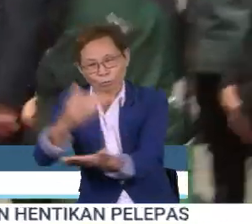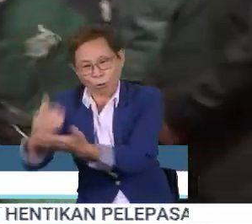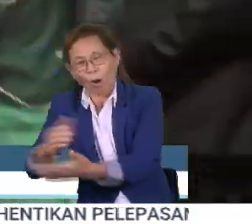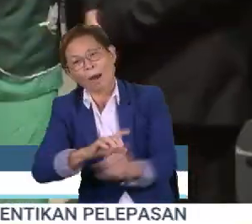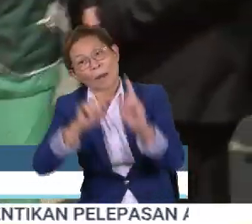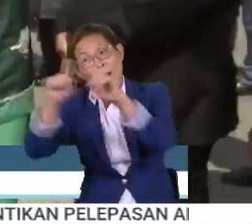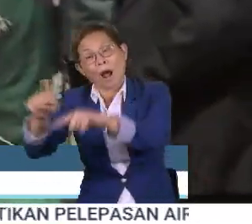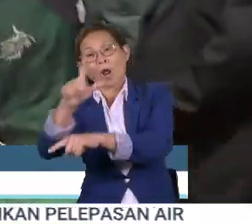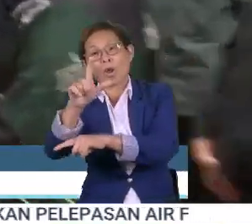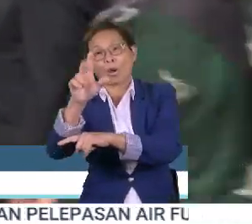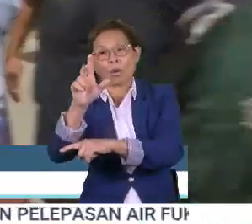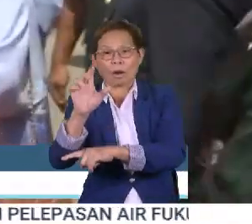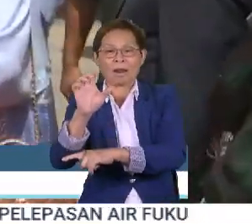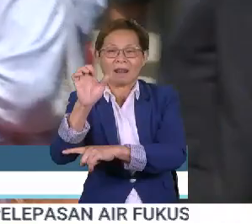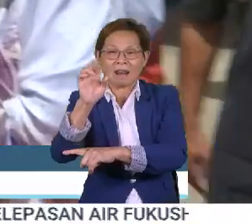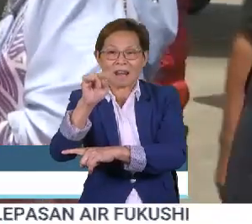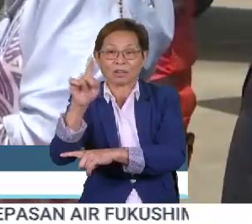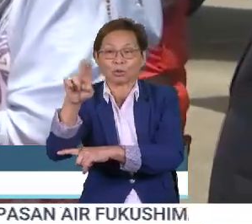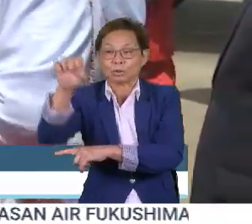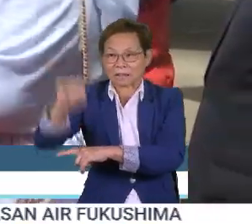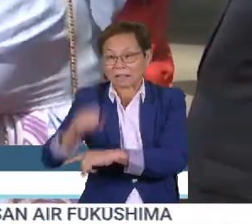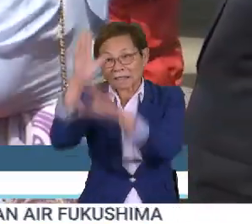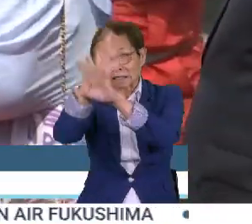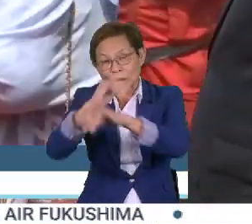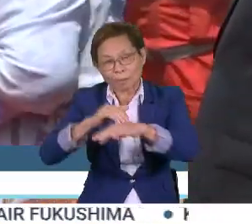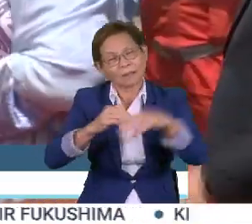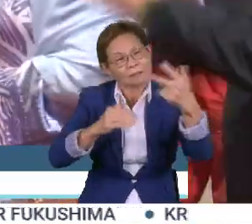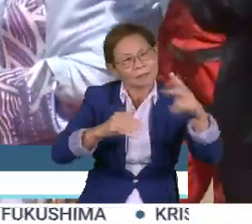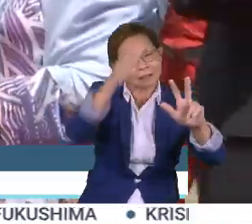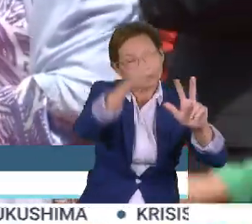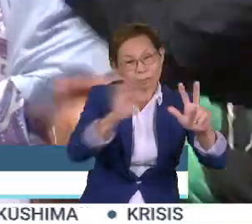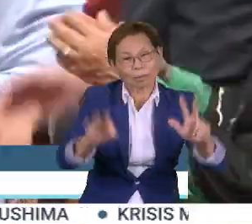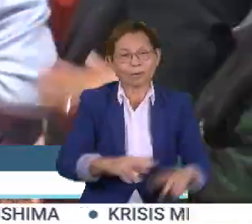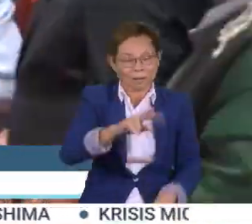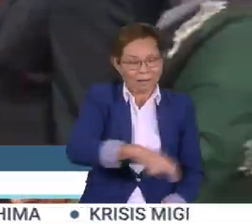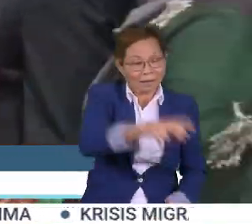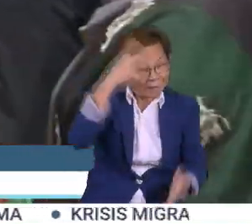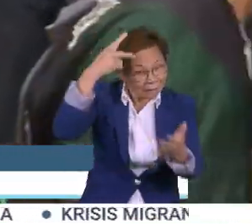ke teluk melono Lundu di selatan Serawak pada 13 September kemarin